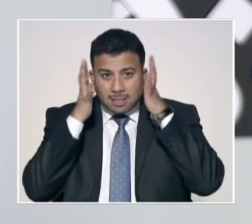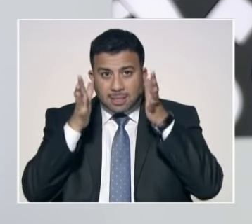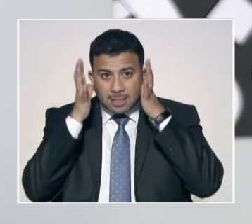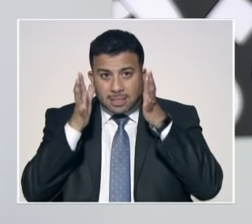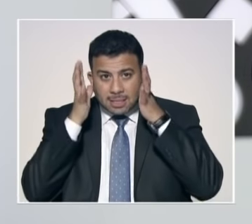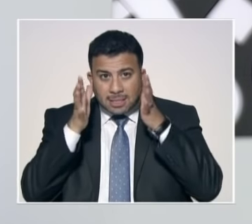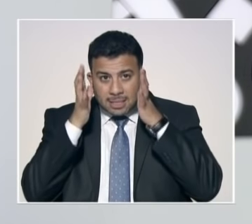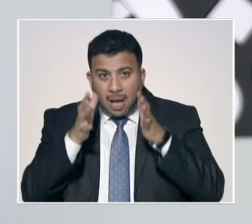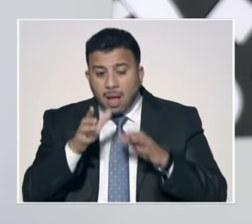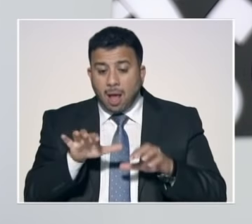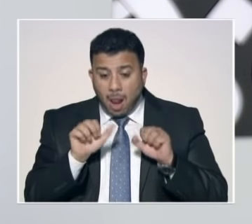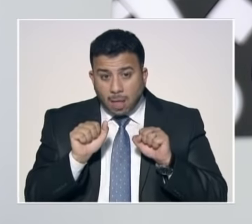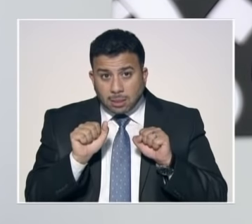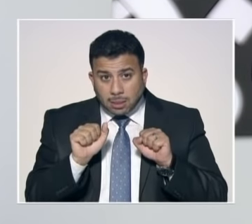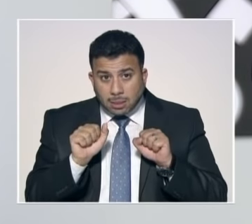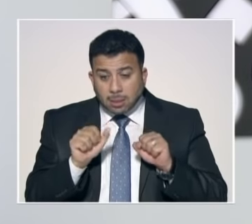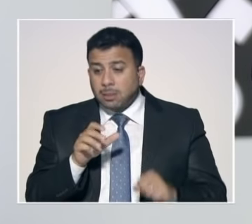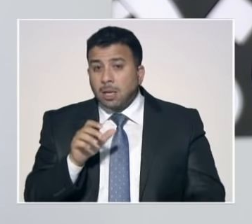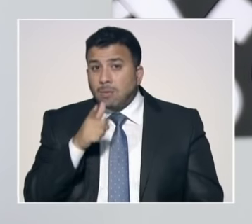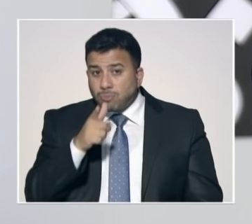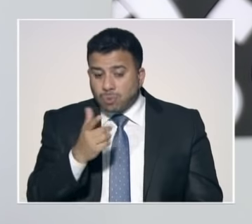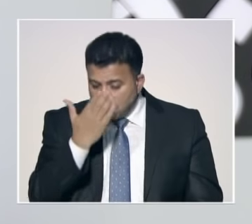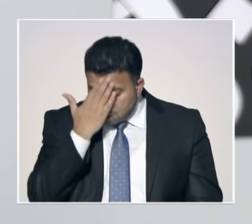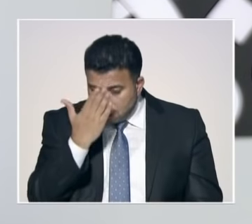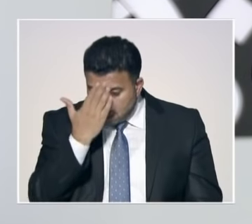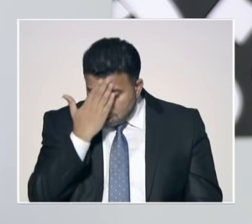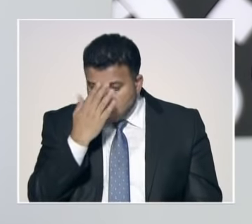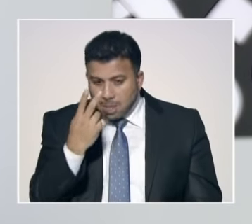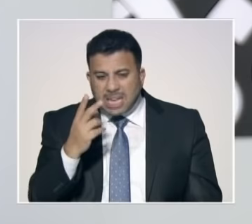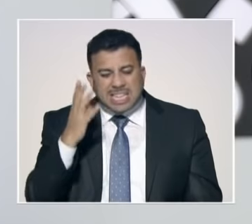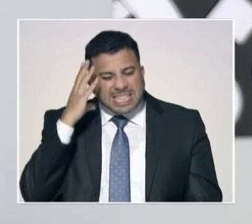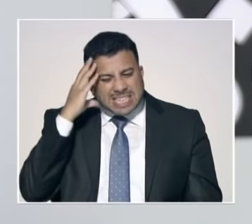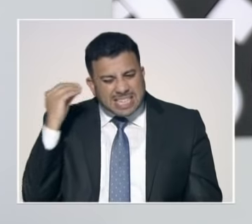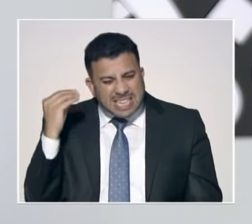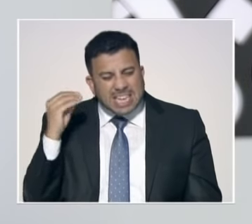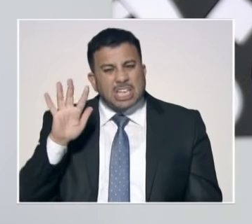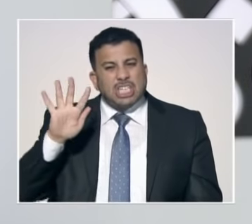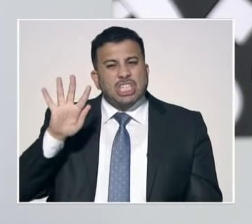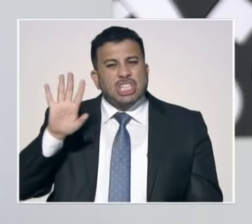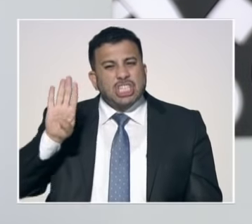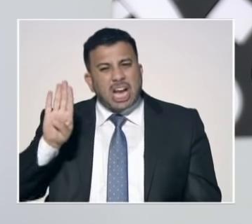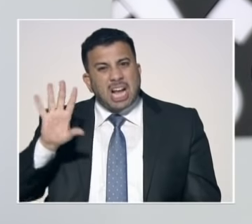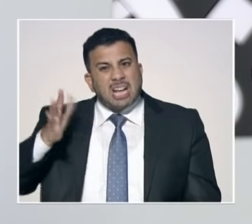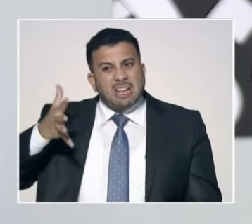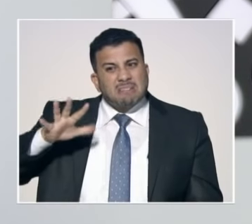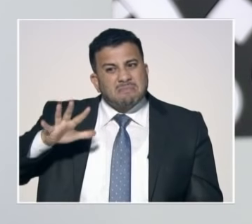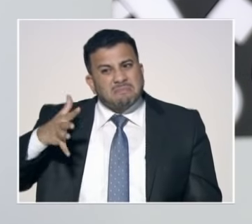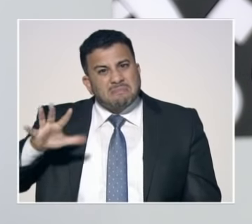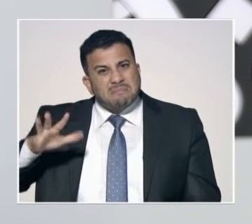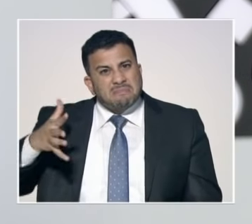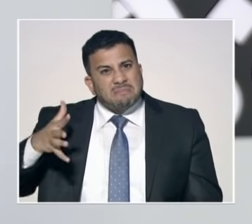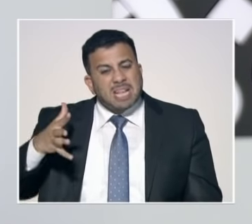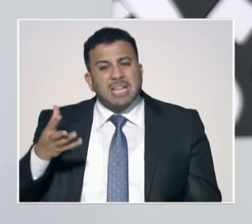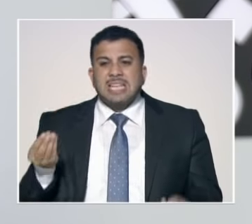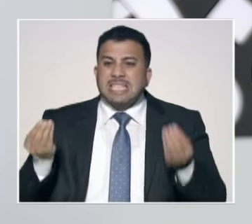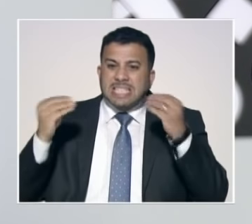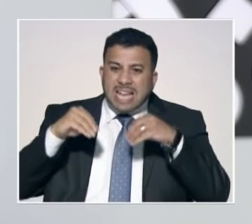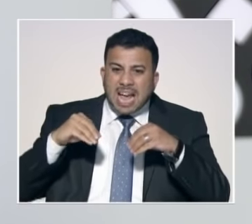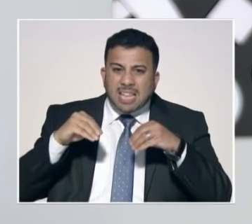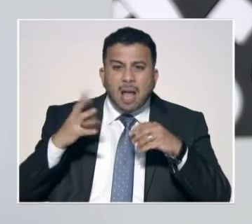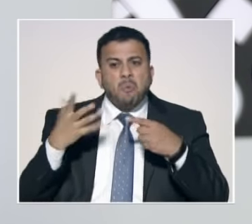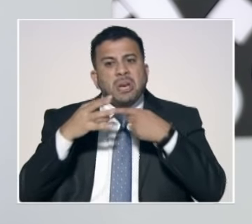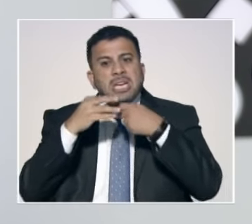السلام وإما بعد السلام، وسببها إما زيادة أو نقص أو شك. سبب سجود السهو إما زيادة أو